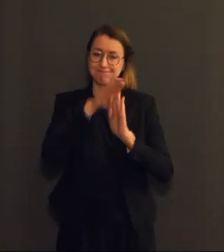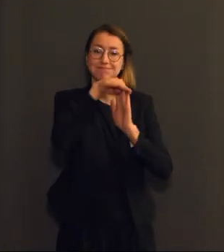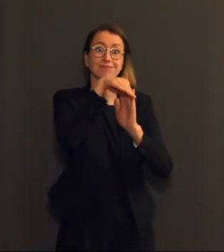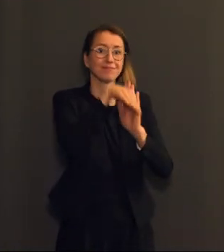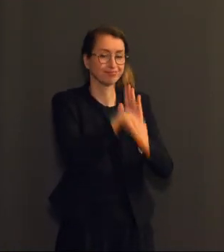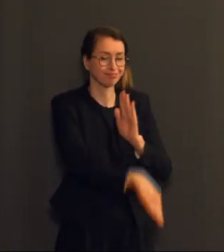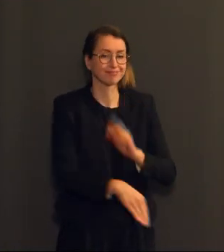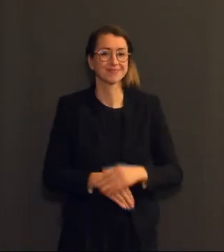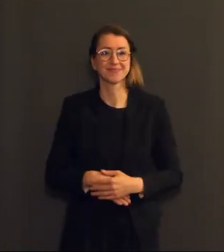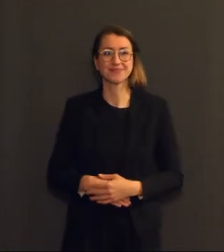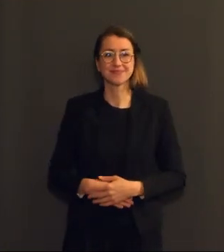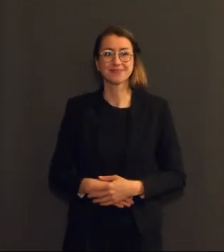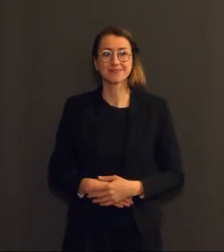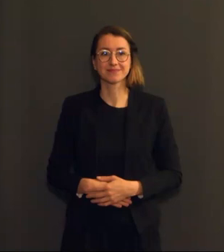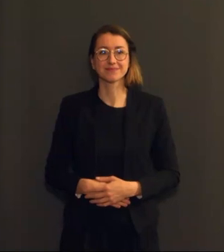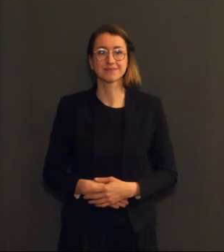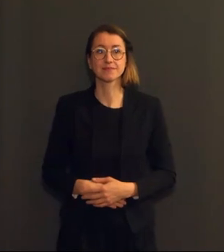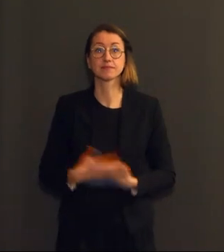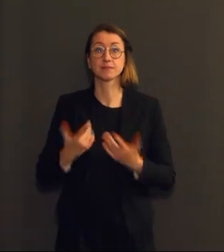que nous attendons tous avec impatience.